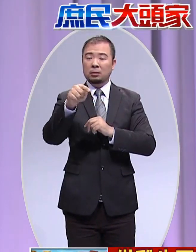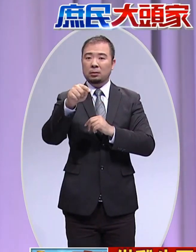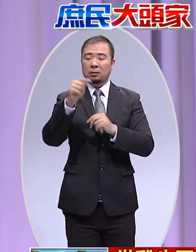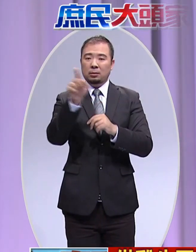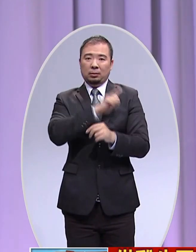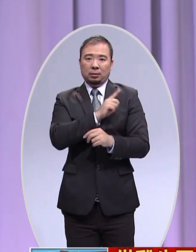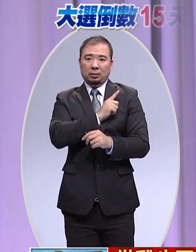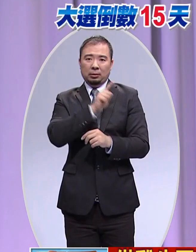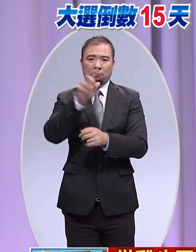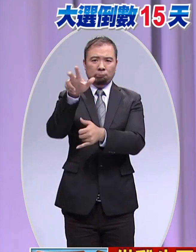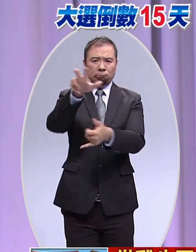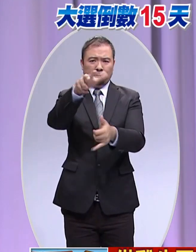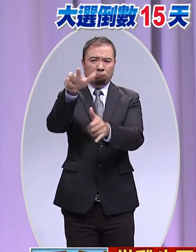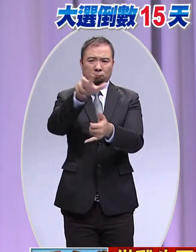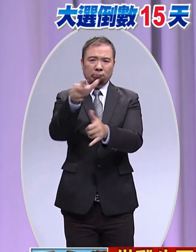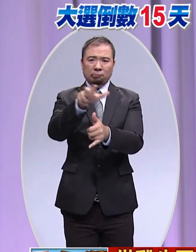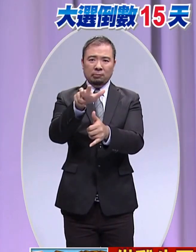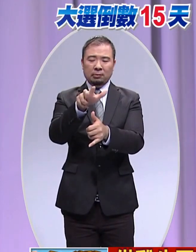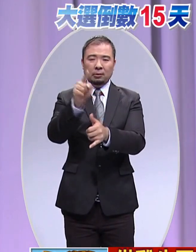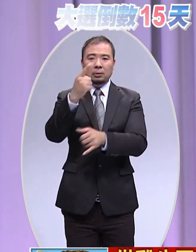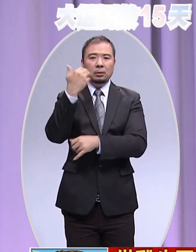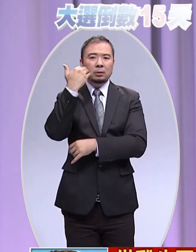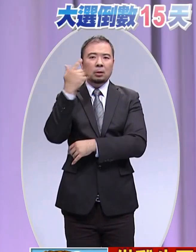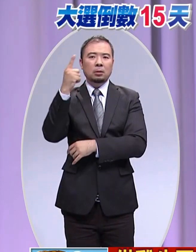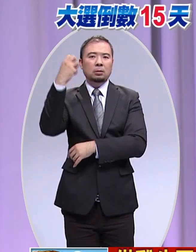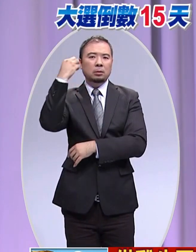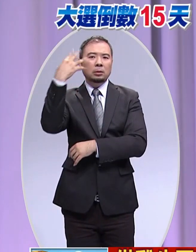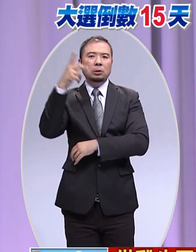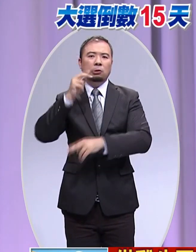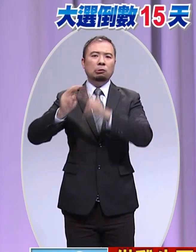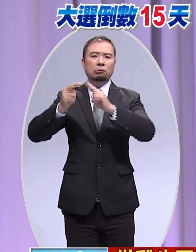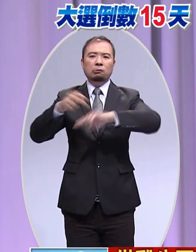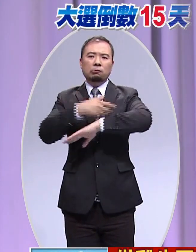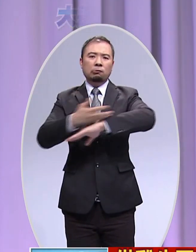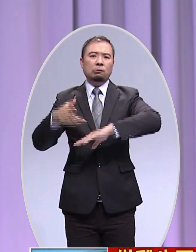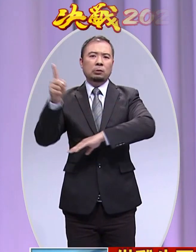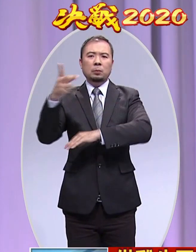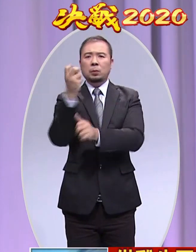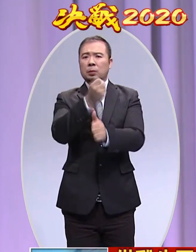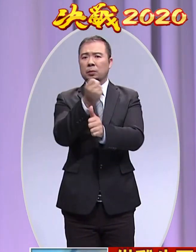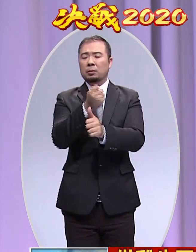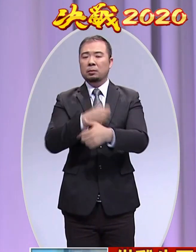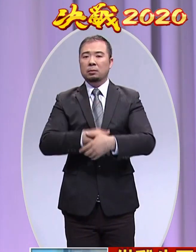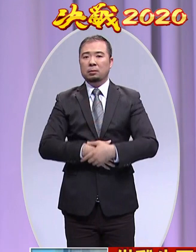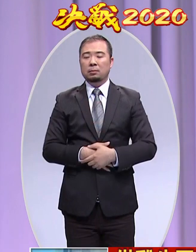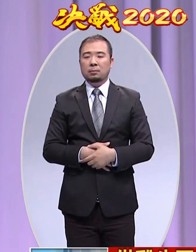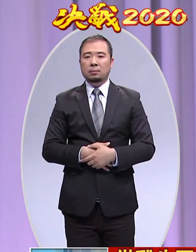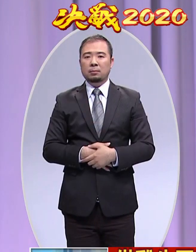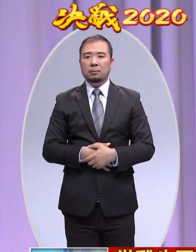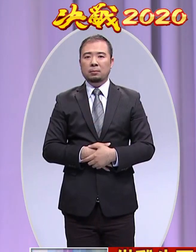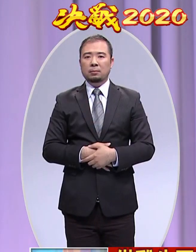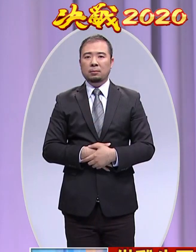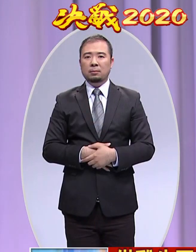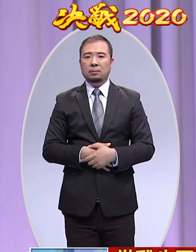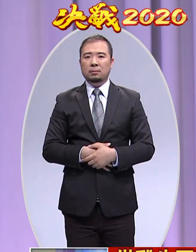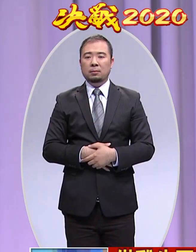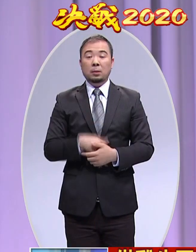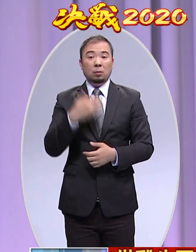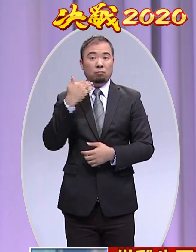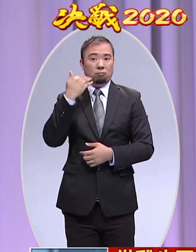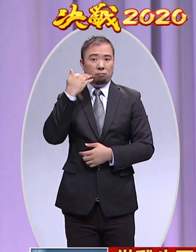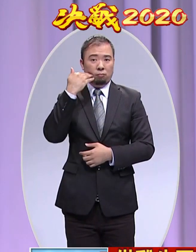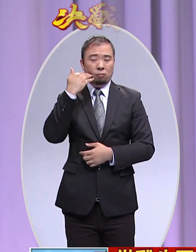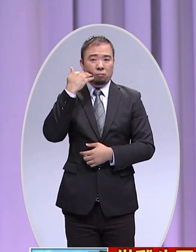控制住。你最重要的事情是什么？是清理你的政党。如果这